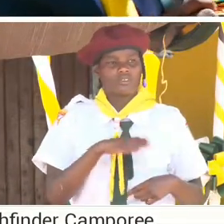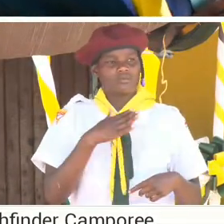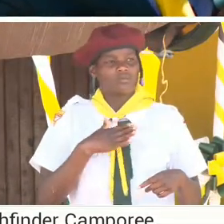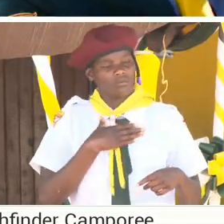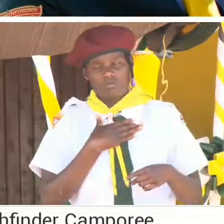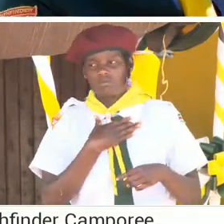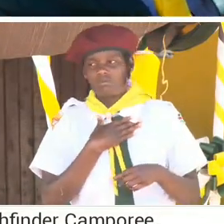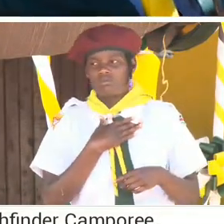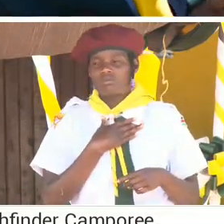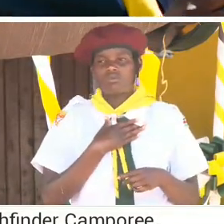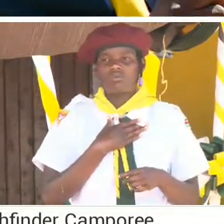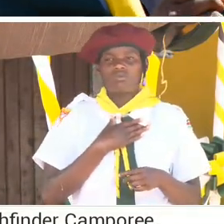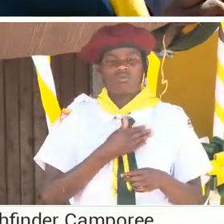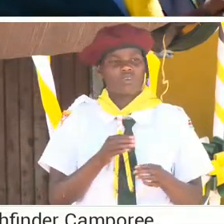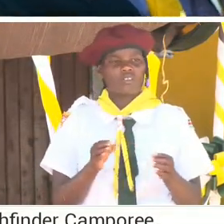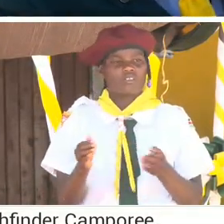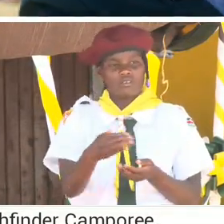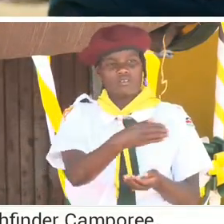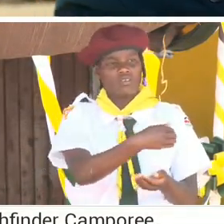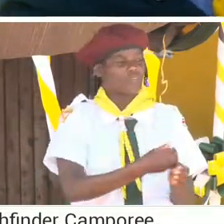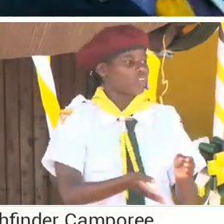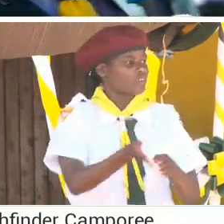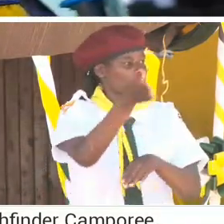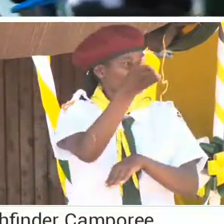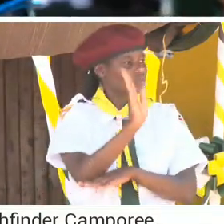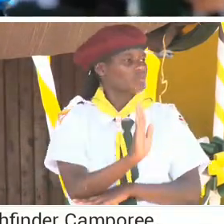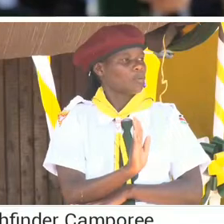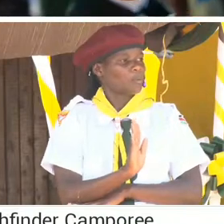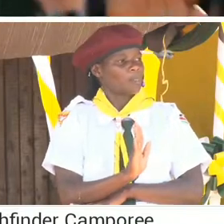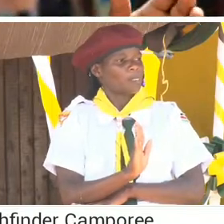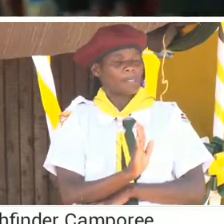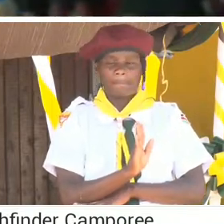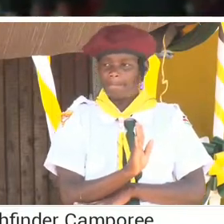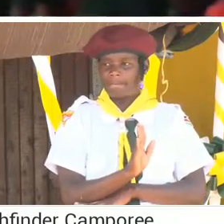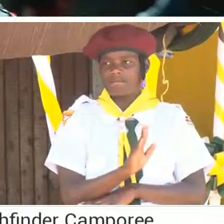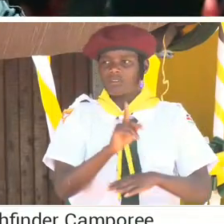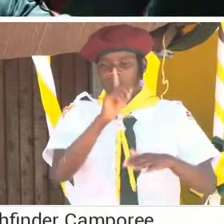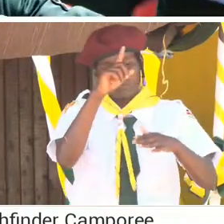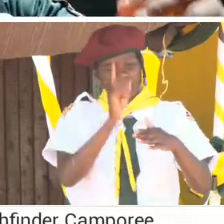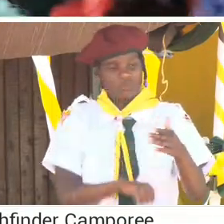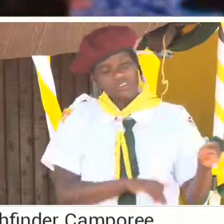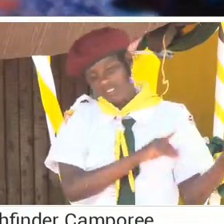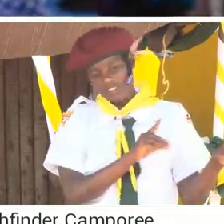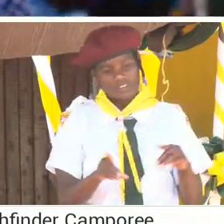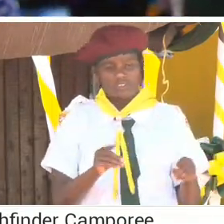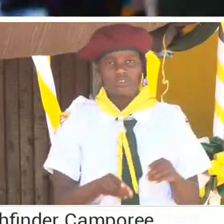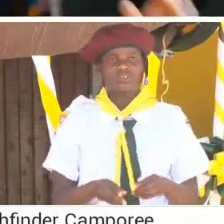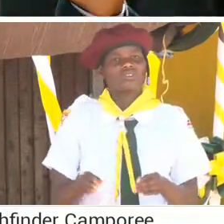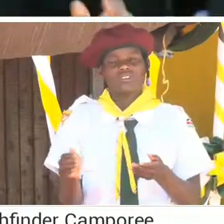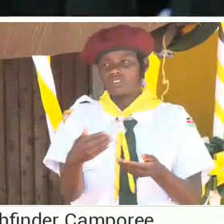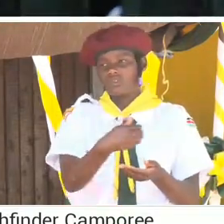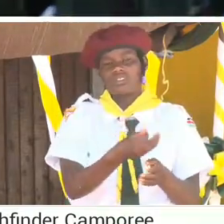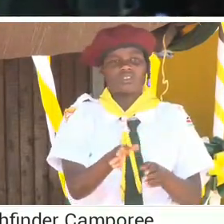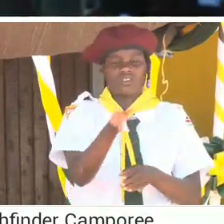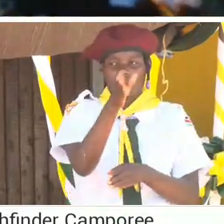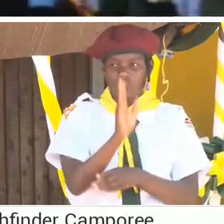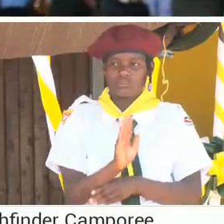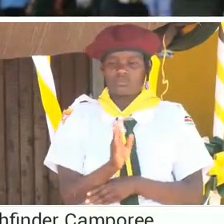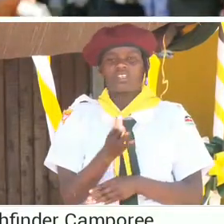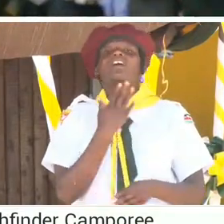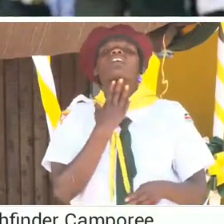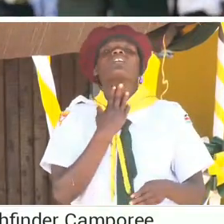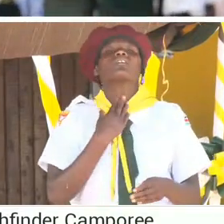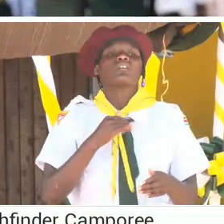Maisha yangu ni sadaka kwa Bwana. Kila ninalofanya ni sadaka kwa Bwana. Ninataka mchana wa